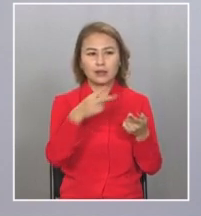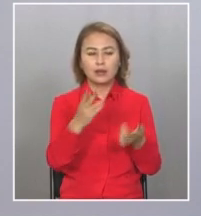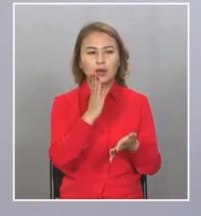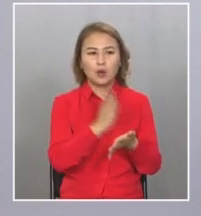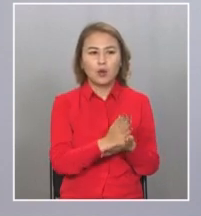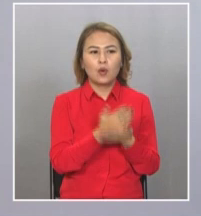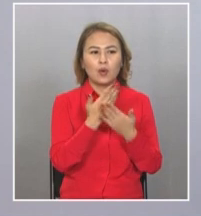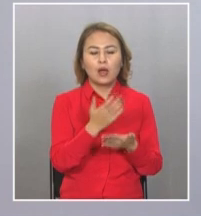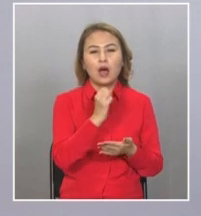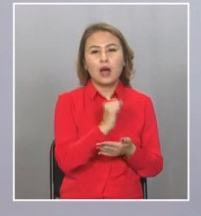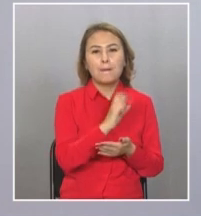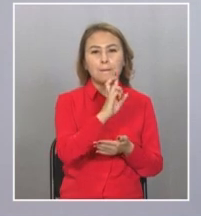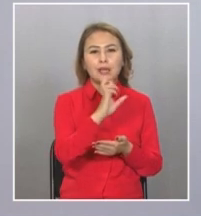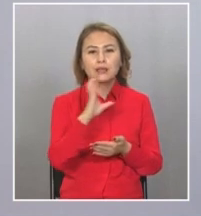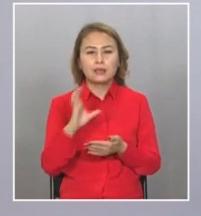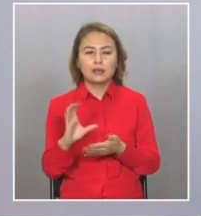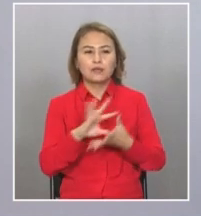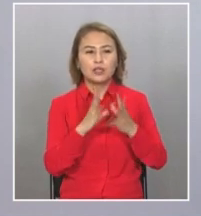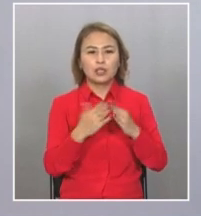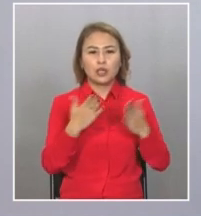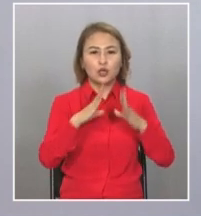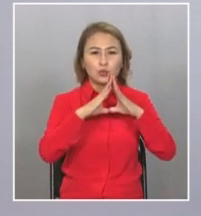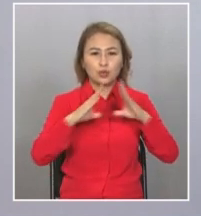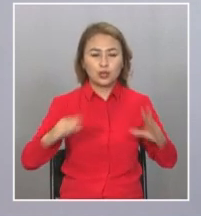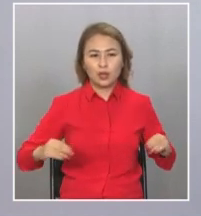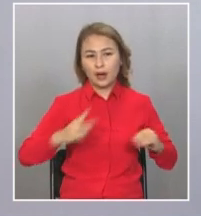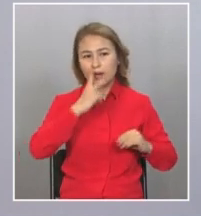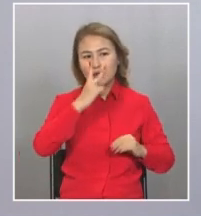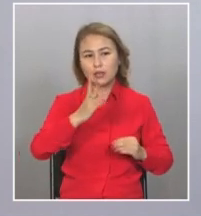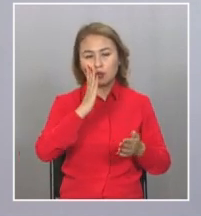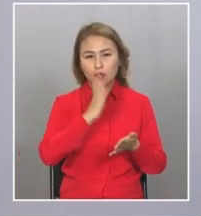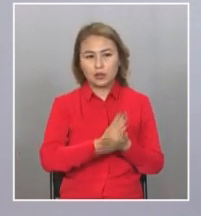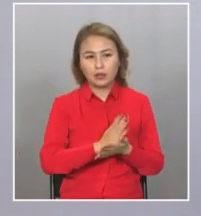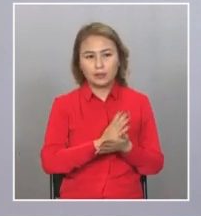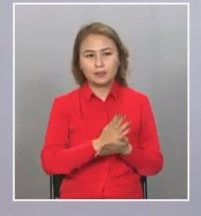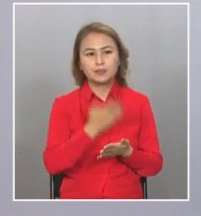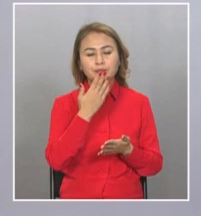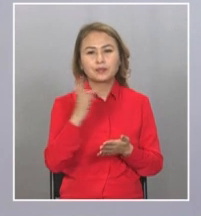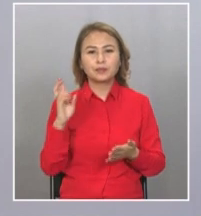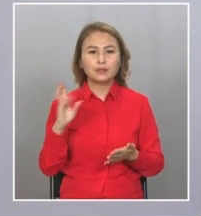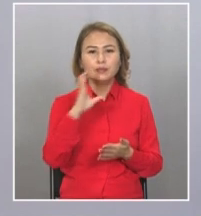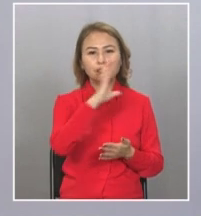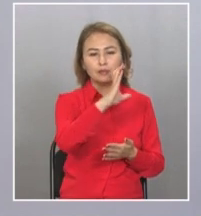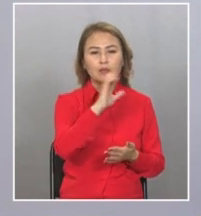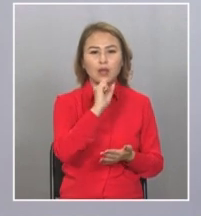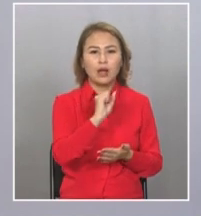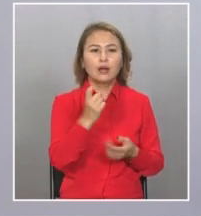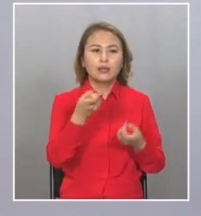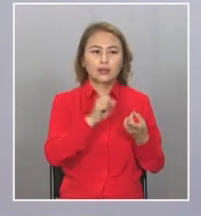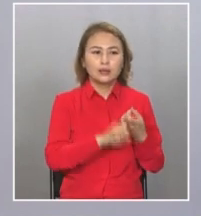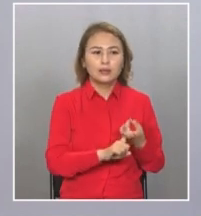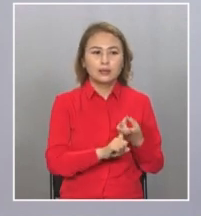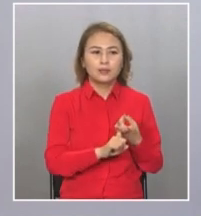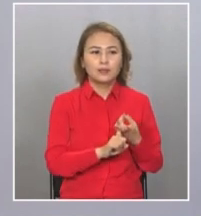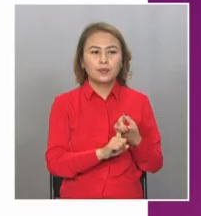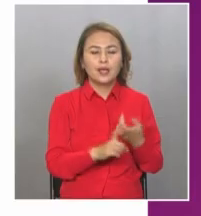ол ABC үш бұрышын қарастыратын болсақ, B бұрышының косинусы BC-ның AB-ға қатынасына